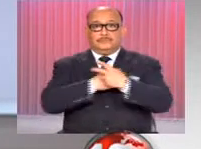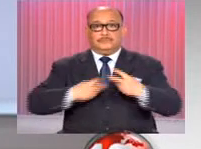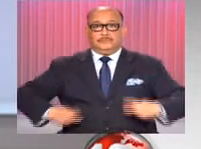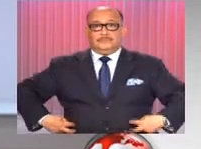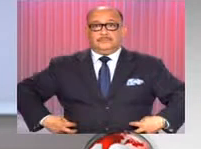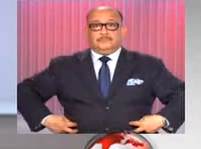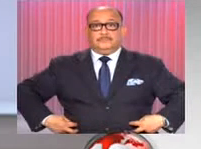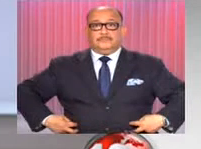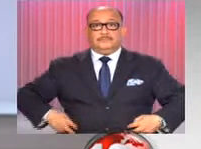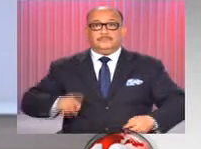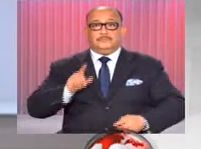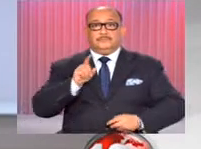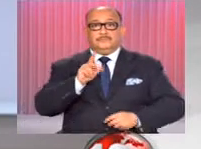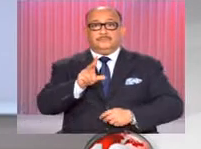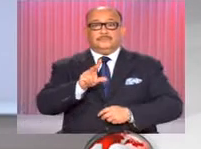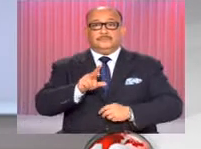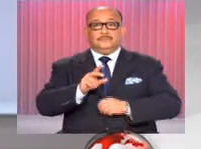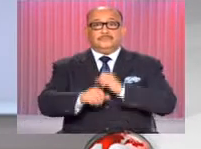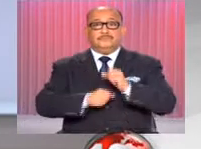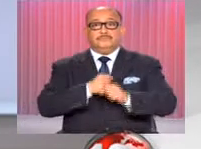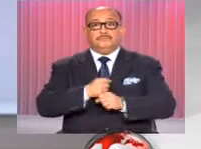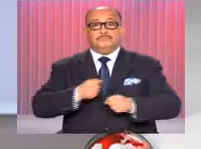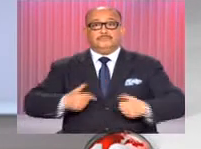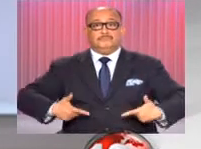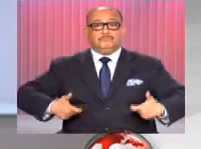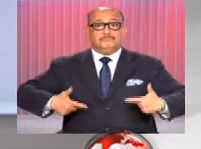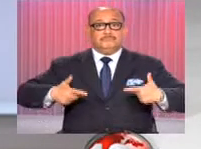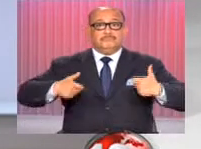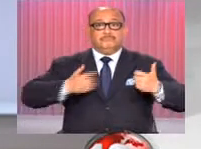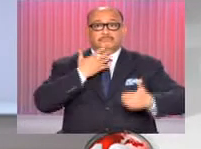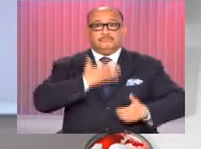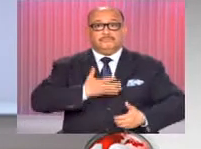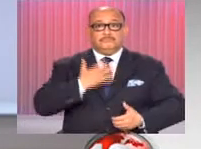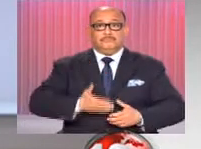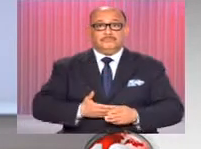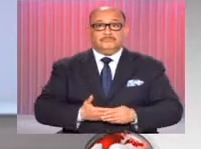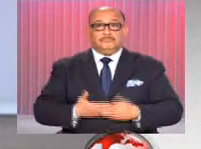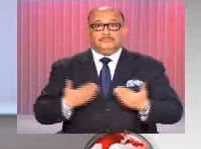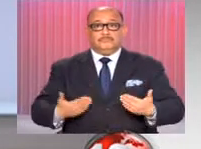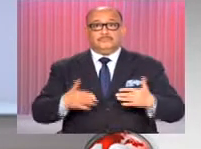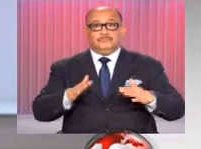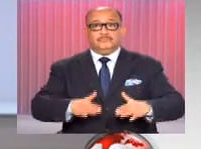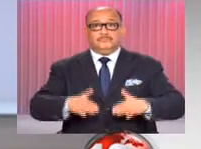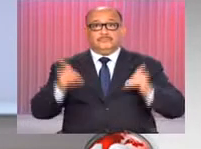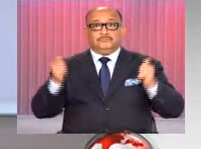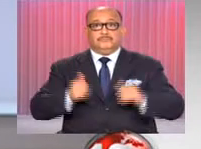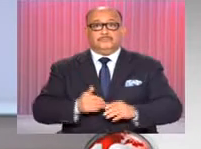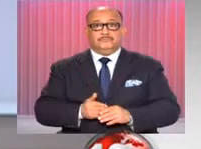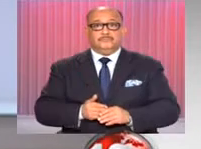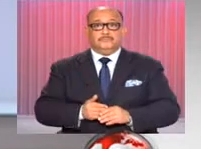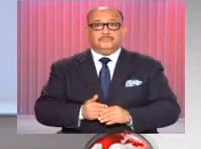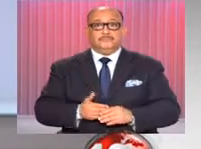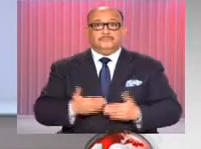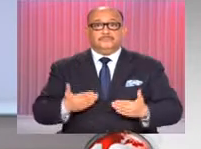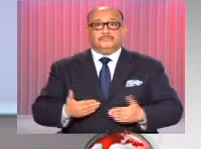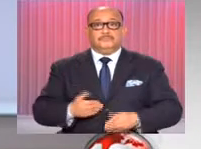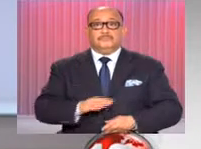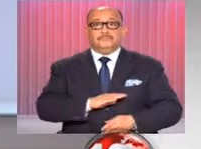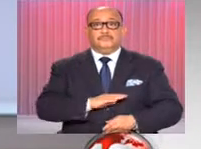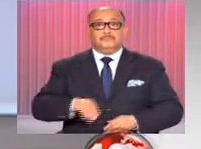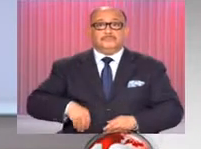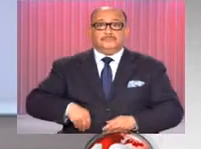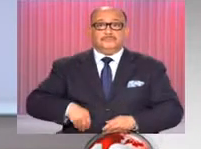13 ألفا من القوات الأجنبية في البلاد لمدة عامين لمواصلة مهمة التحالف في تدريب قوات